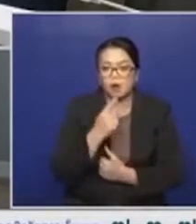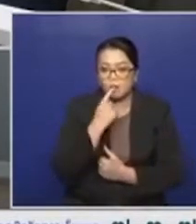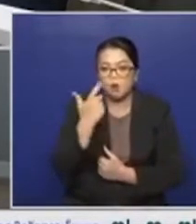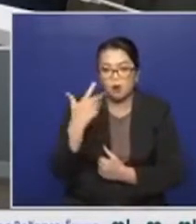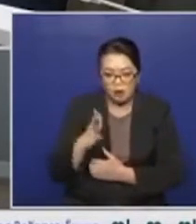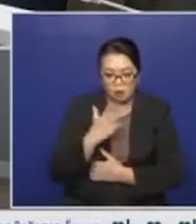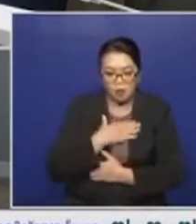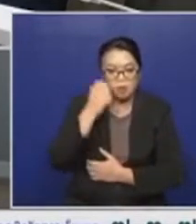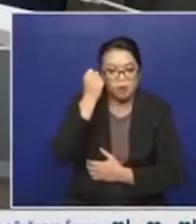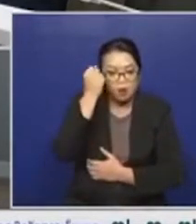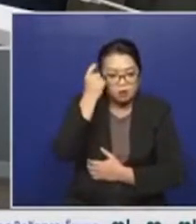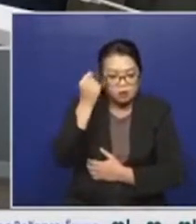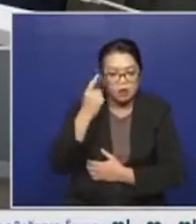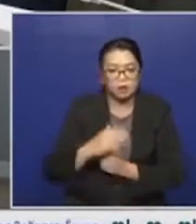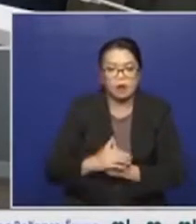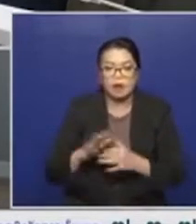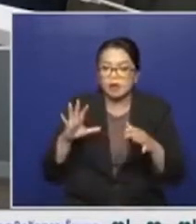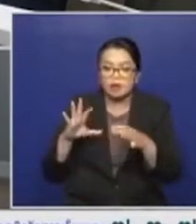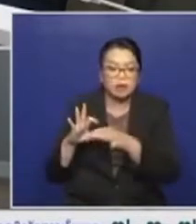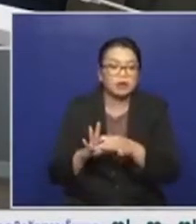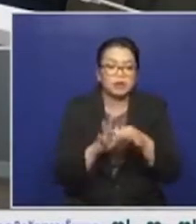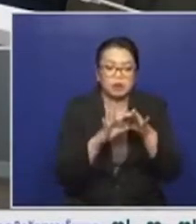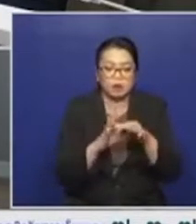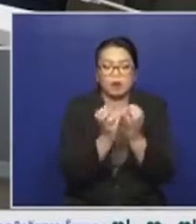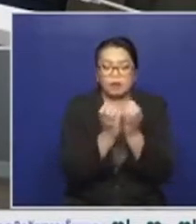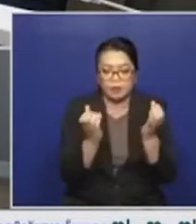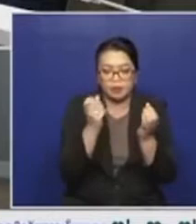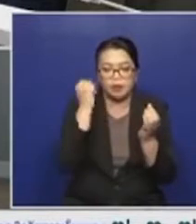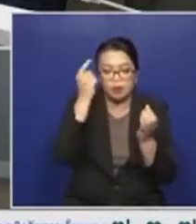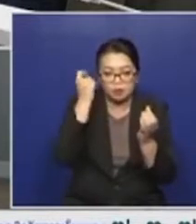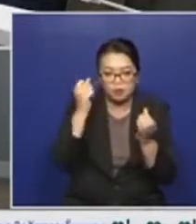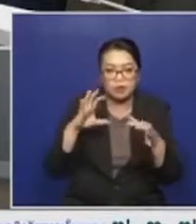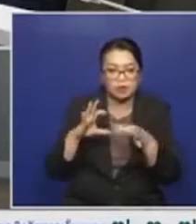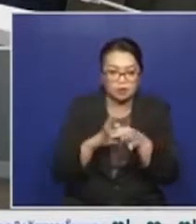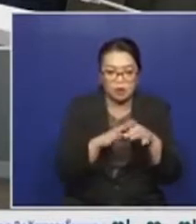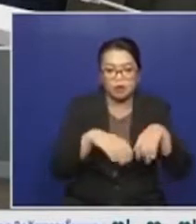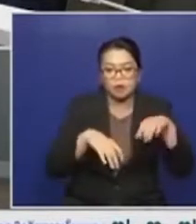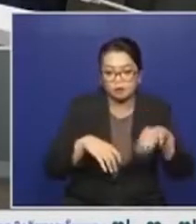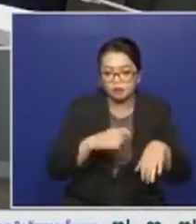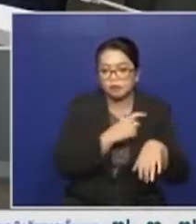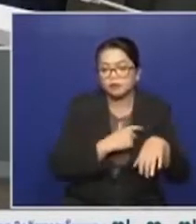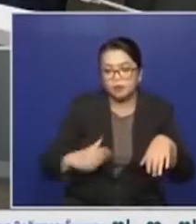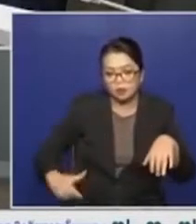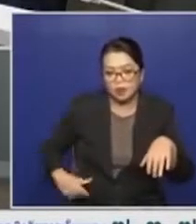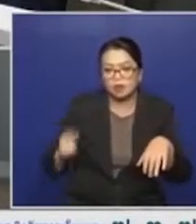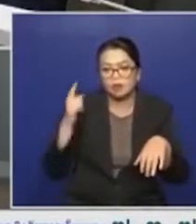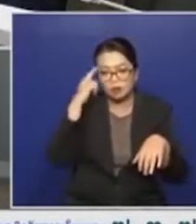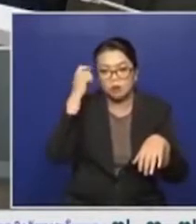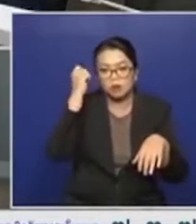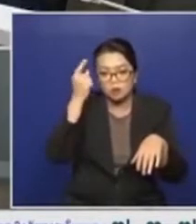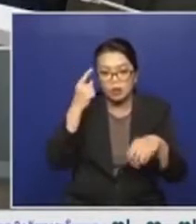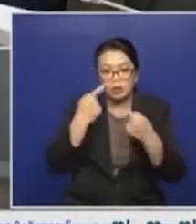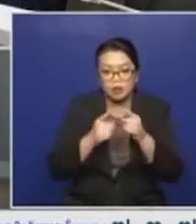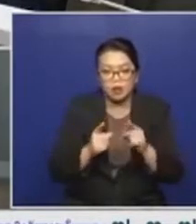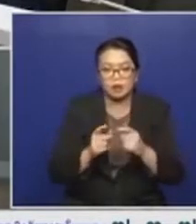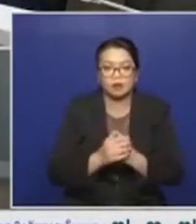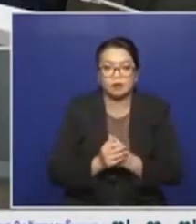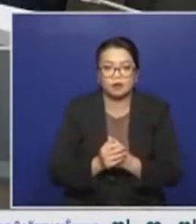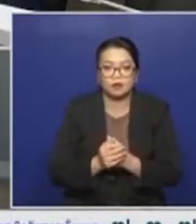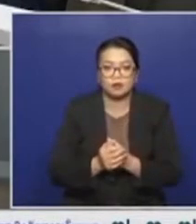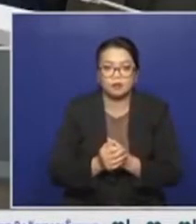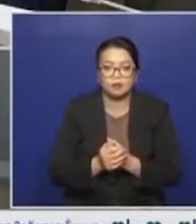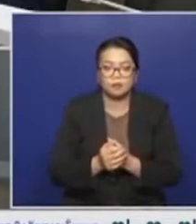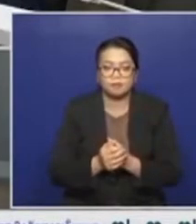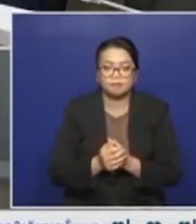ควรและผมเข้าใจแล้วว่ามันก็เกี่ยวเหมือนกันและธรรมนูญในเรื่องที่เกี่ยวกับสถาบันนี้นะครับแต่ผมว่าน่า